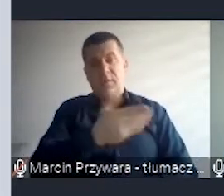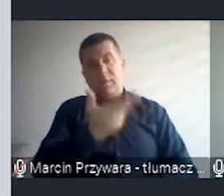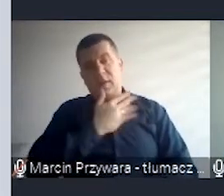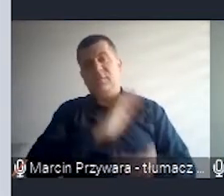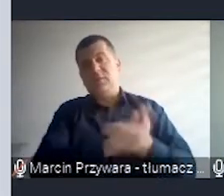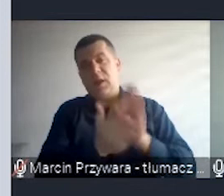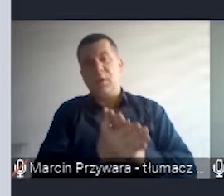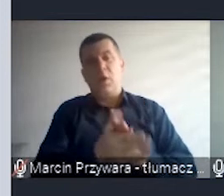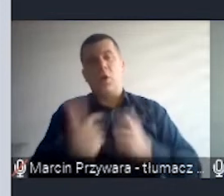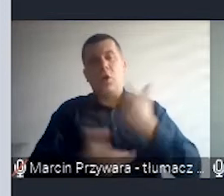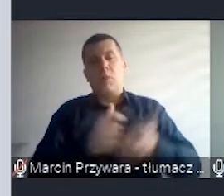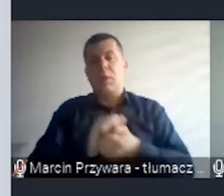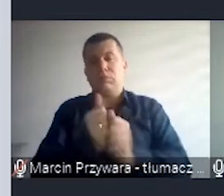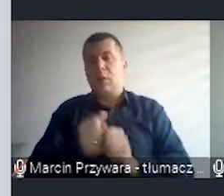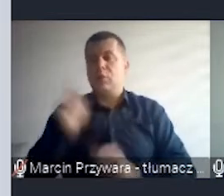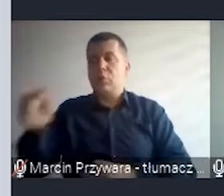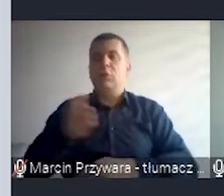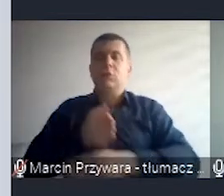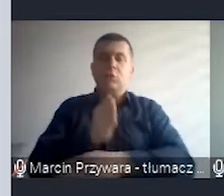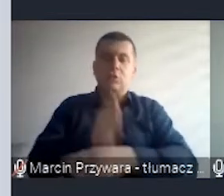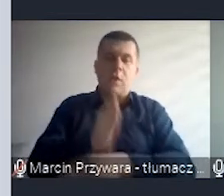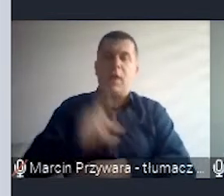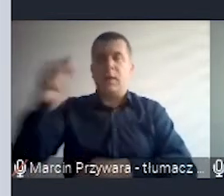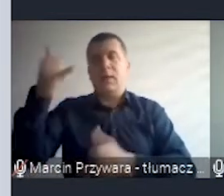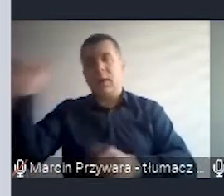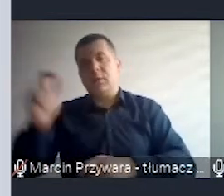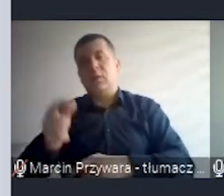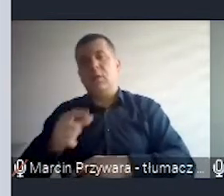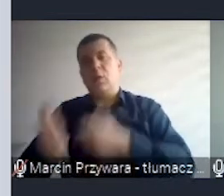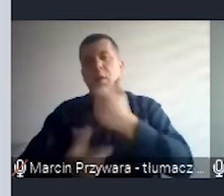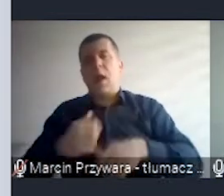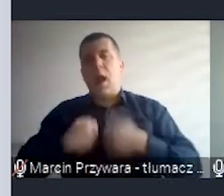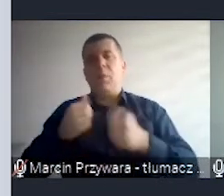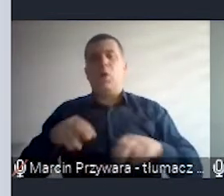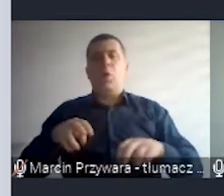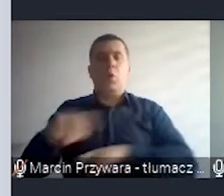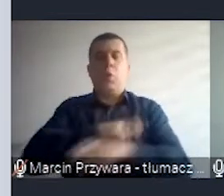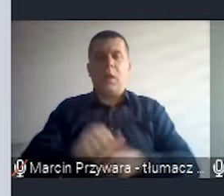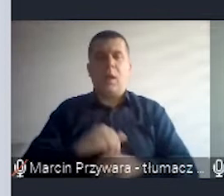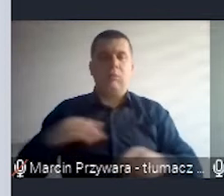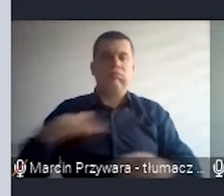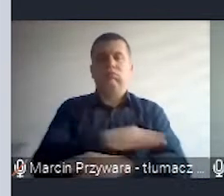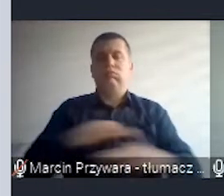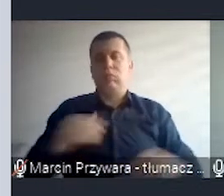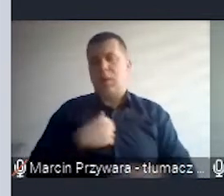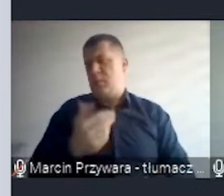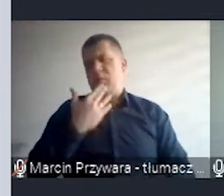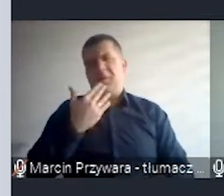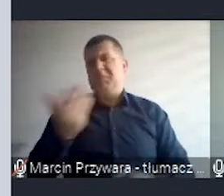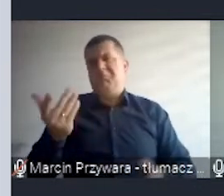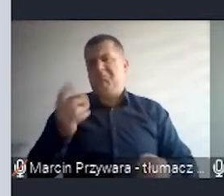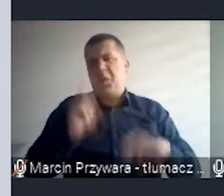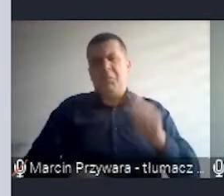zamian przebudujecie to skrzyżowanie i poprzednie, żeby ruch był płynny. To już mówię o takich